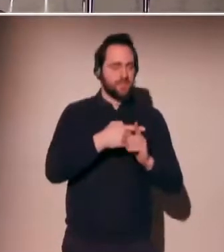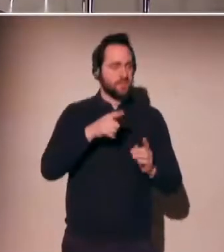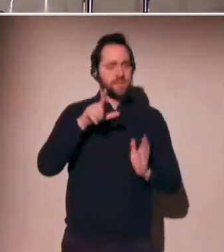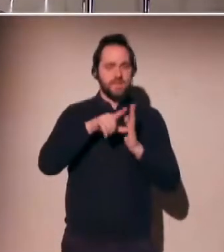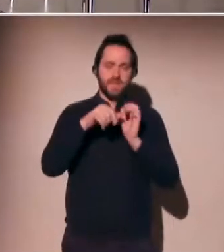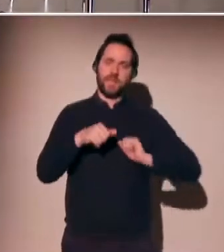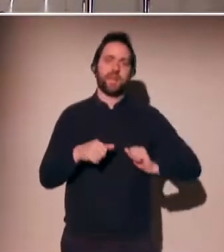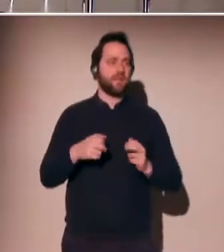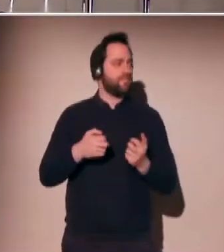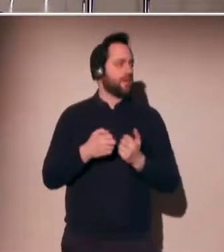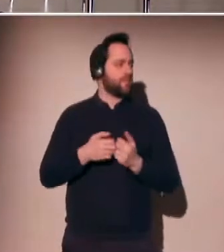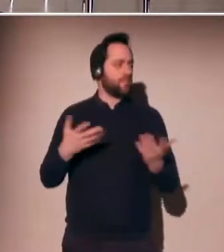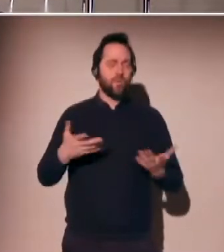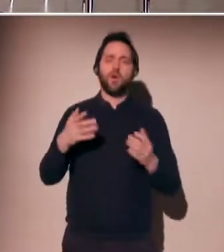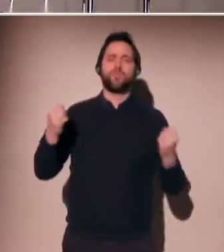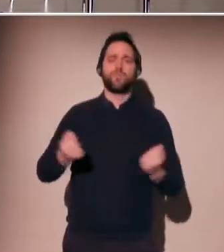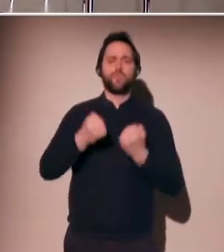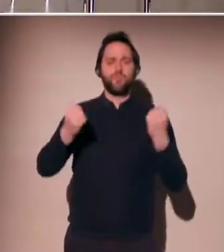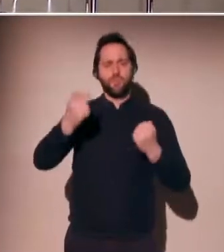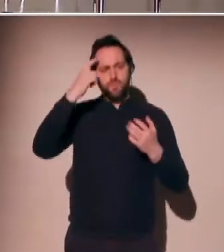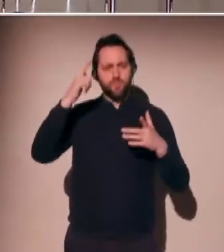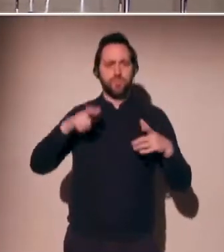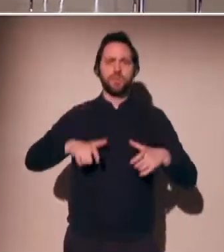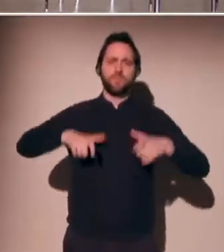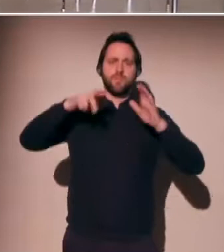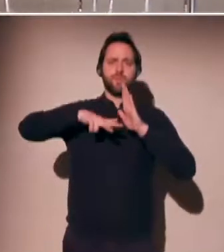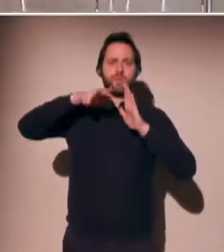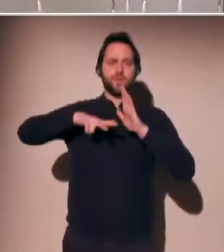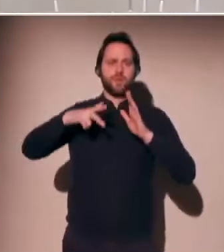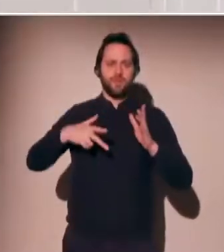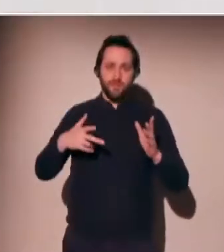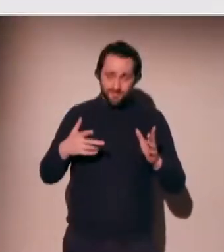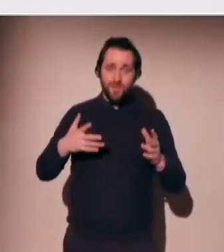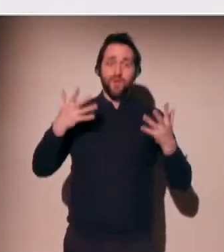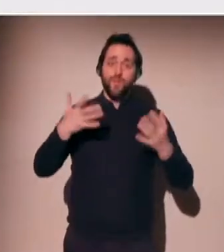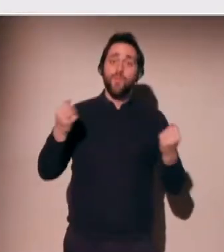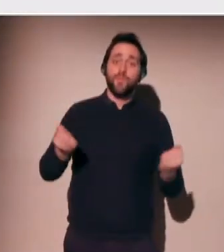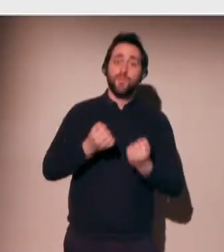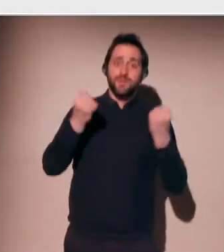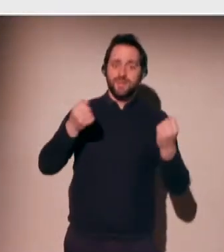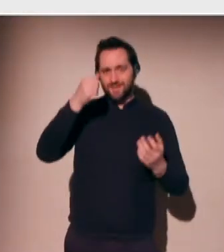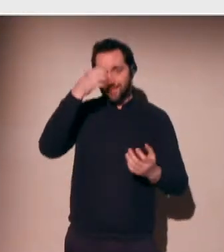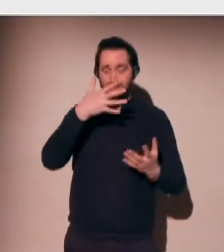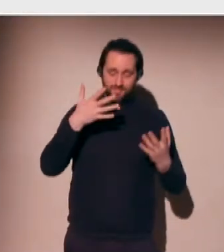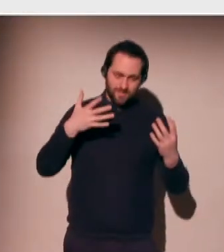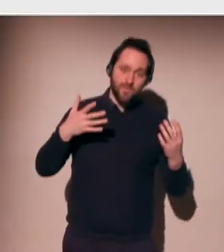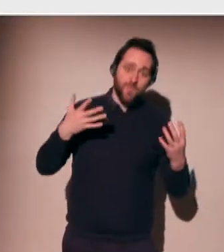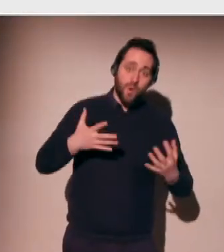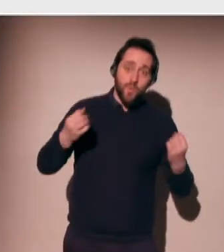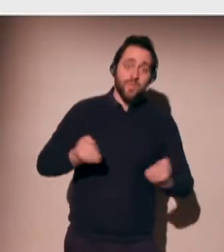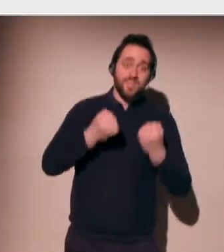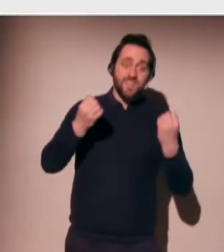la publicité immobilière, mais sans cibler la population noire, ce qui était illégal. Et puis, il y a aussi toutes